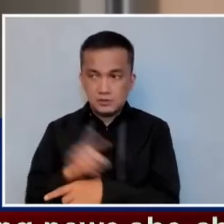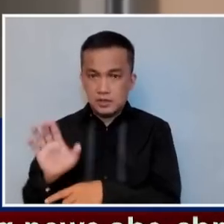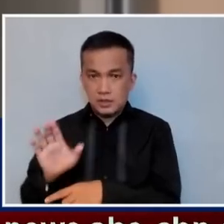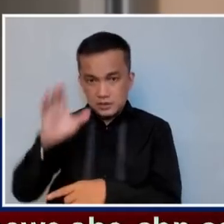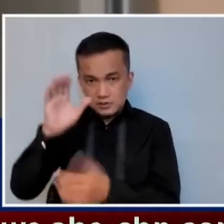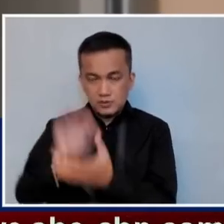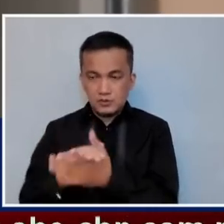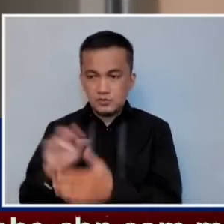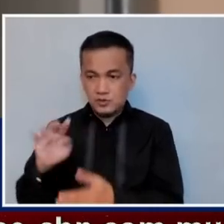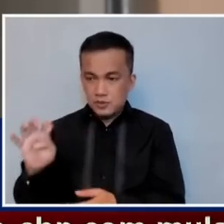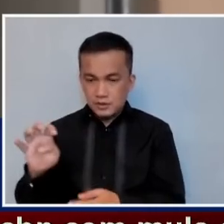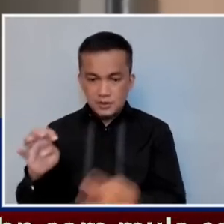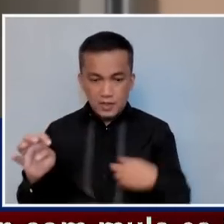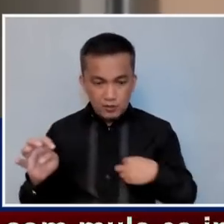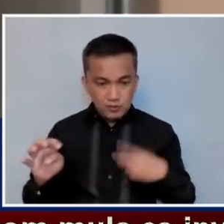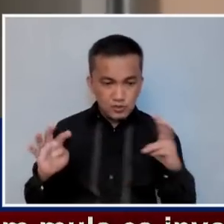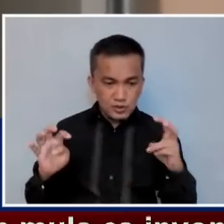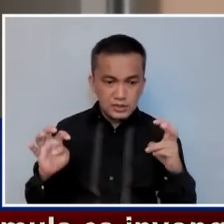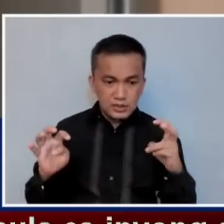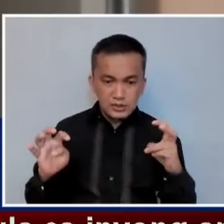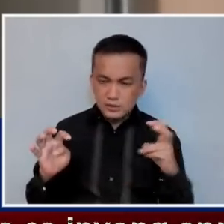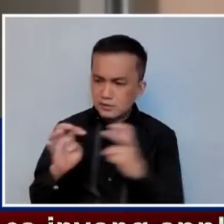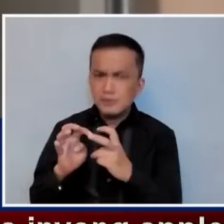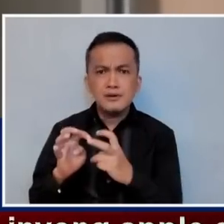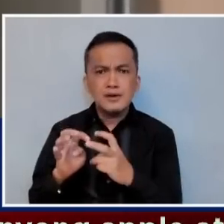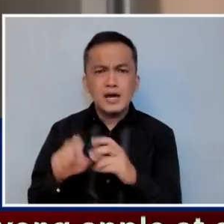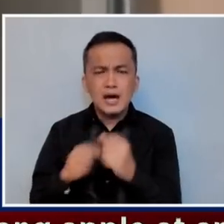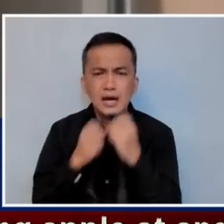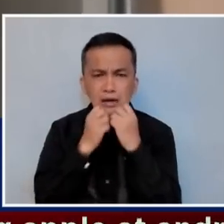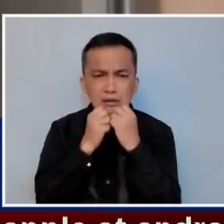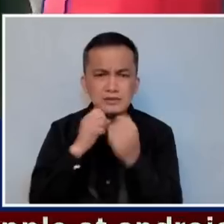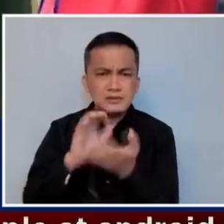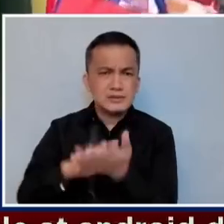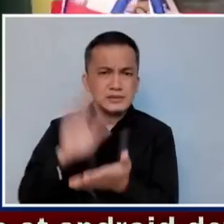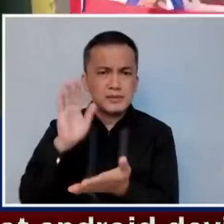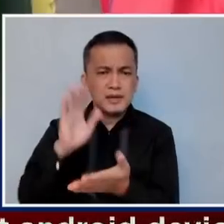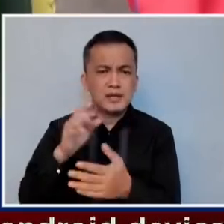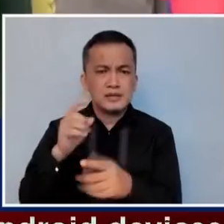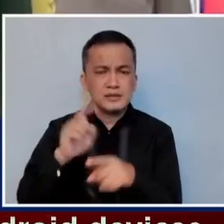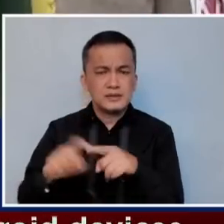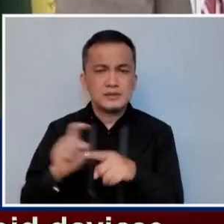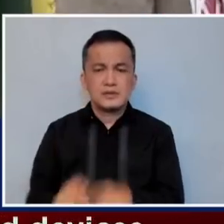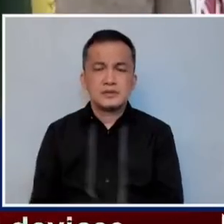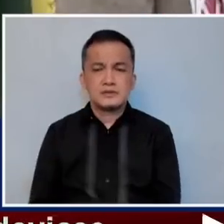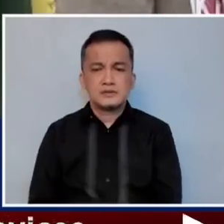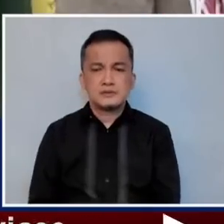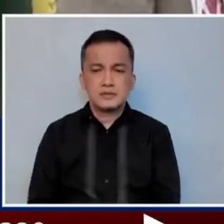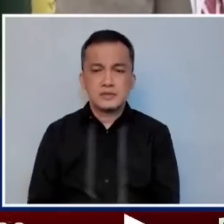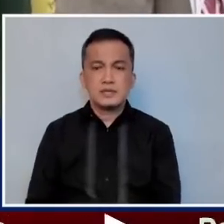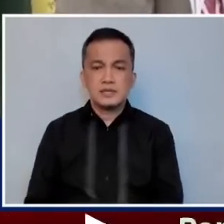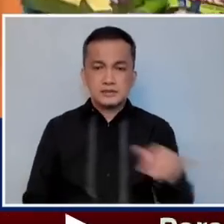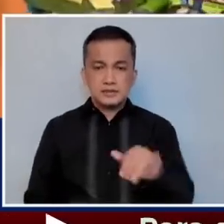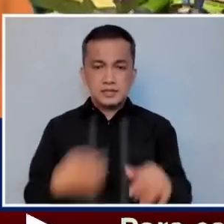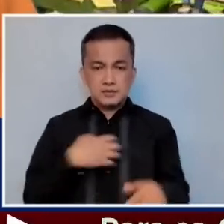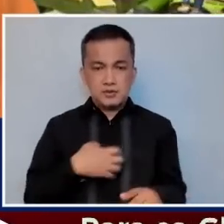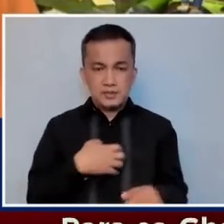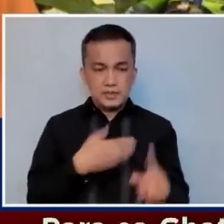kan 200. Paano po pagkasyahin yung kung sobrang taas na ng kuryente? Ito rin ang daing ng manggagawang si